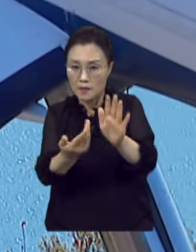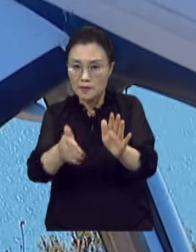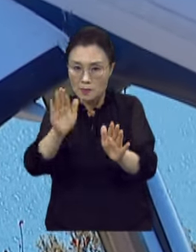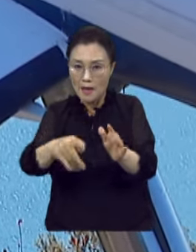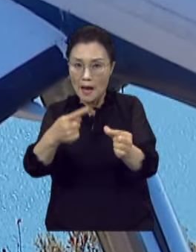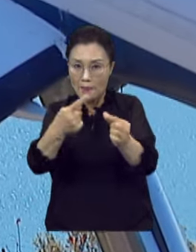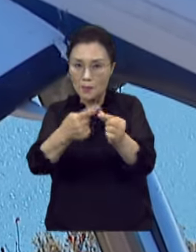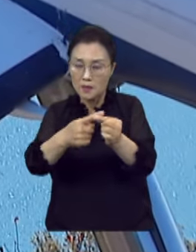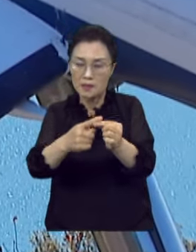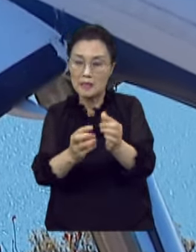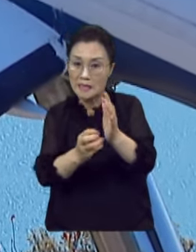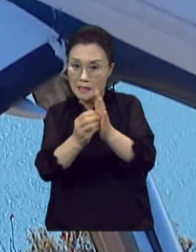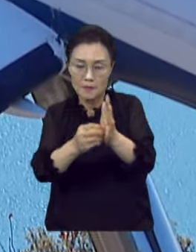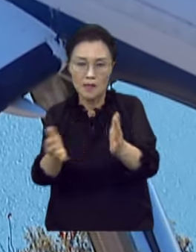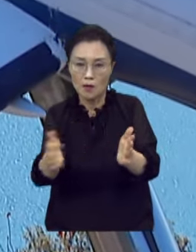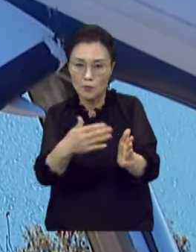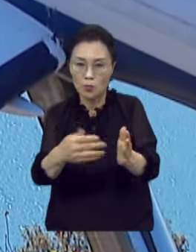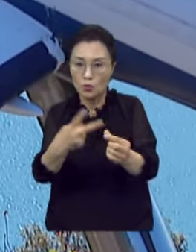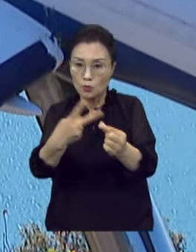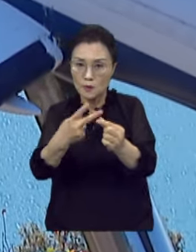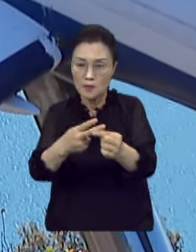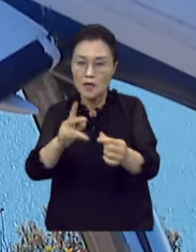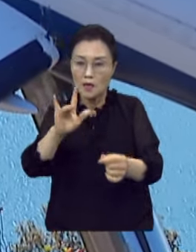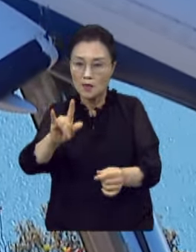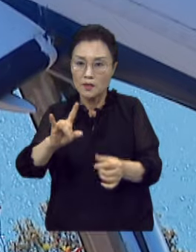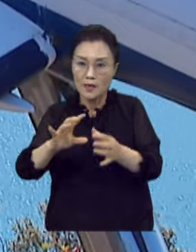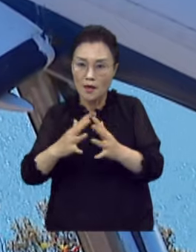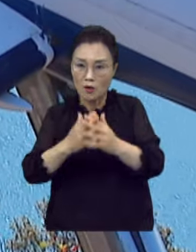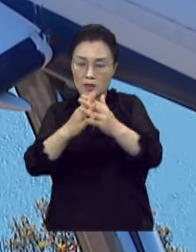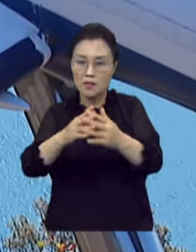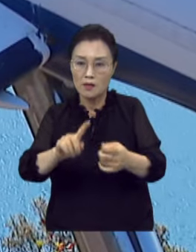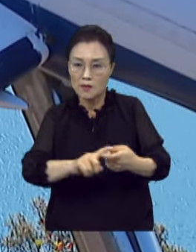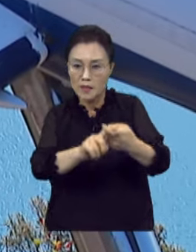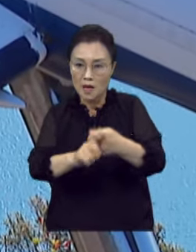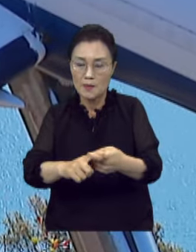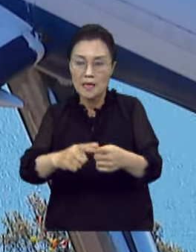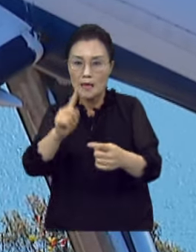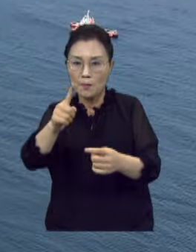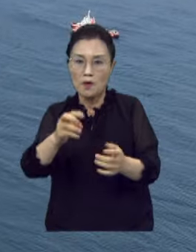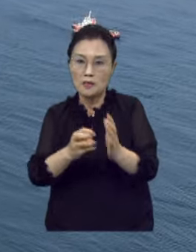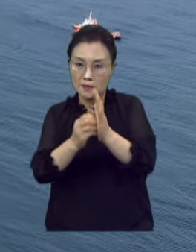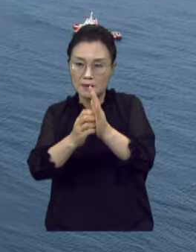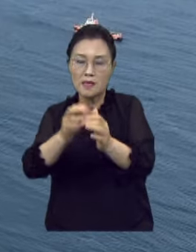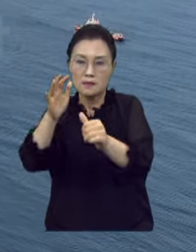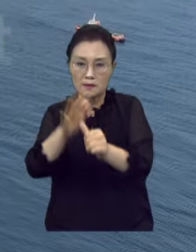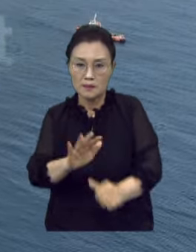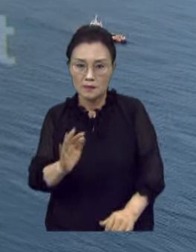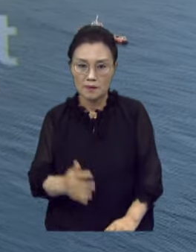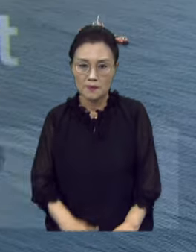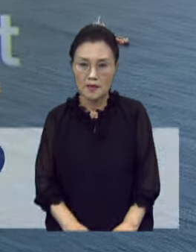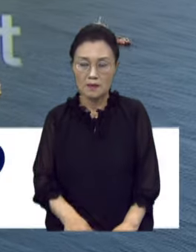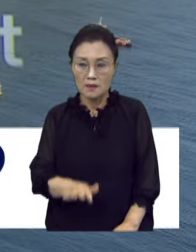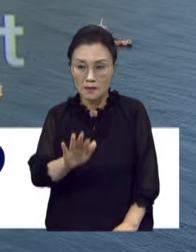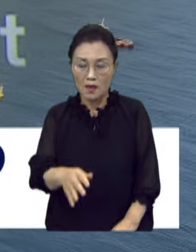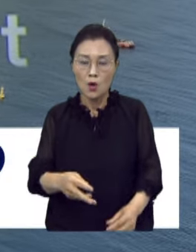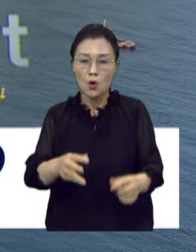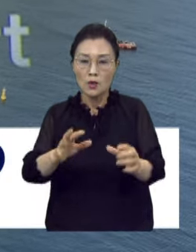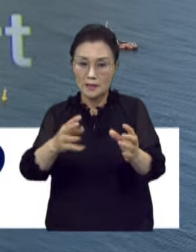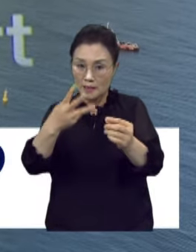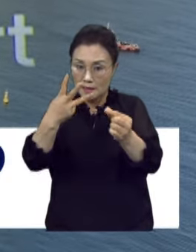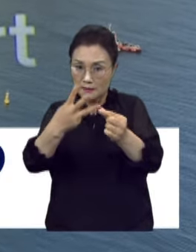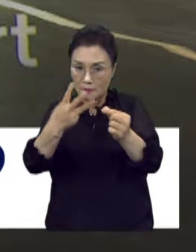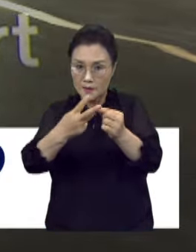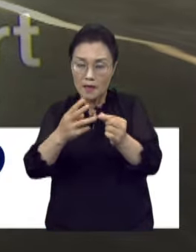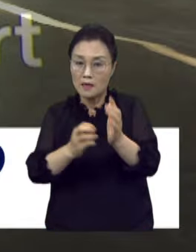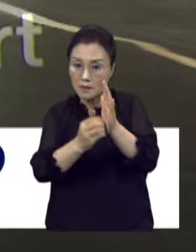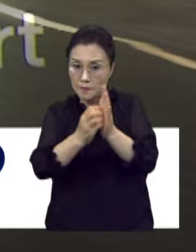없었고 두 번째는 현대건설 컨소시엄 man 단도 응찰에 유찰됐던 가운데 국토부의 3차 입찰 공고를